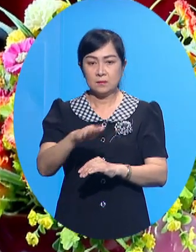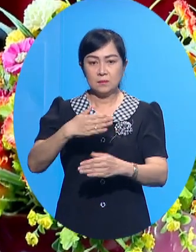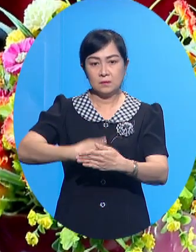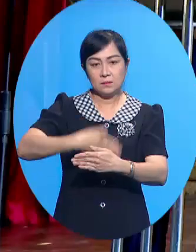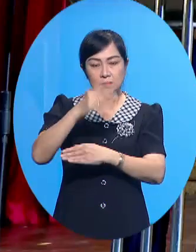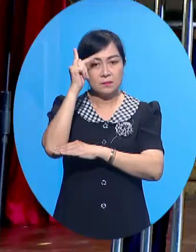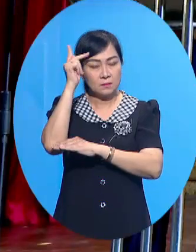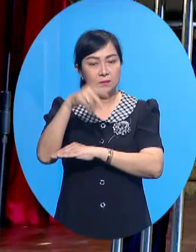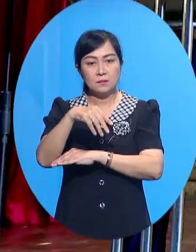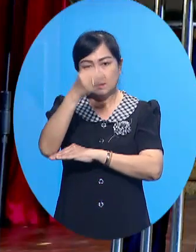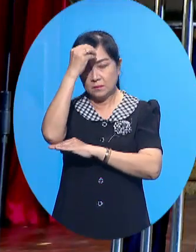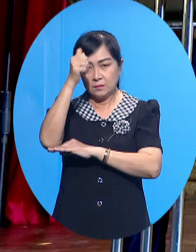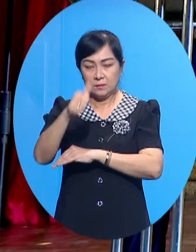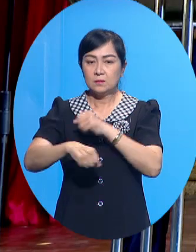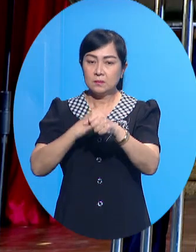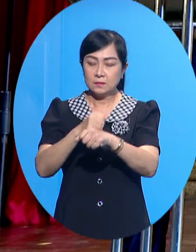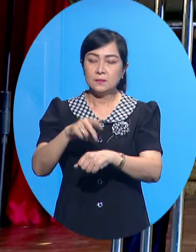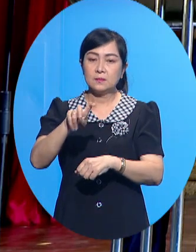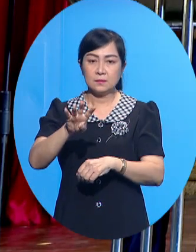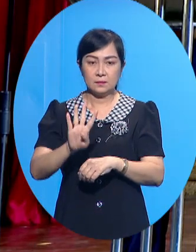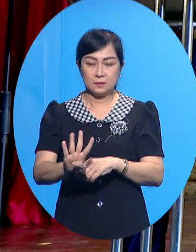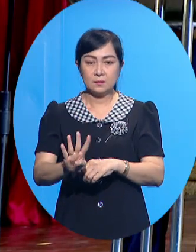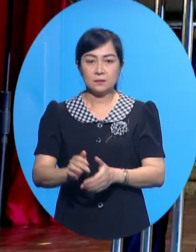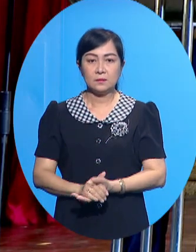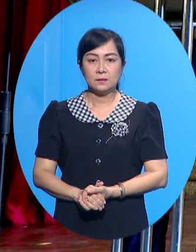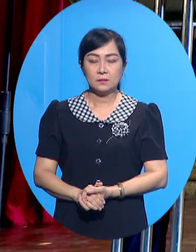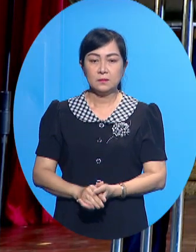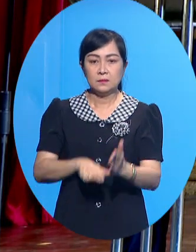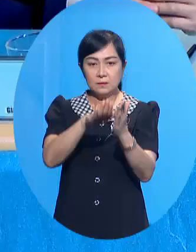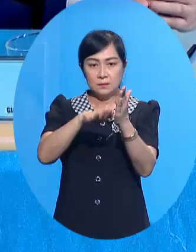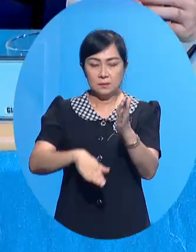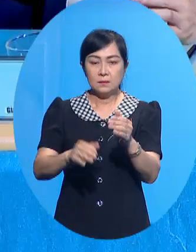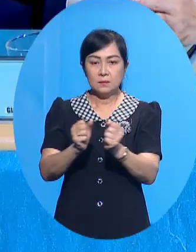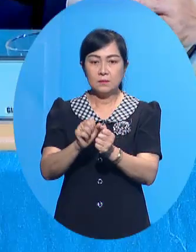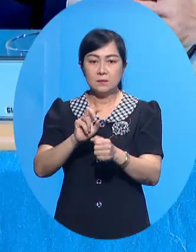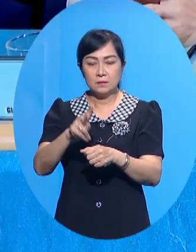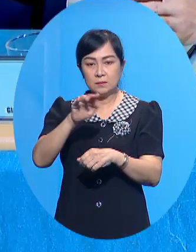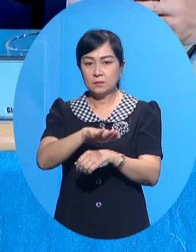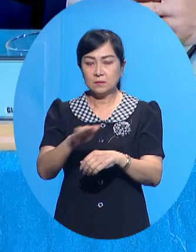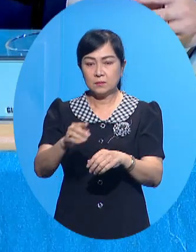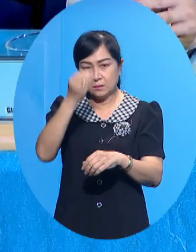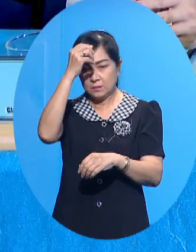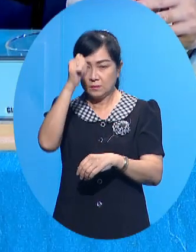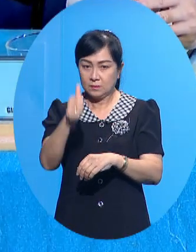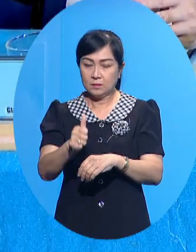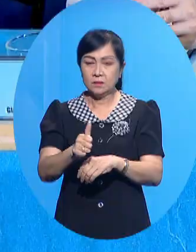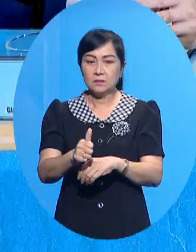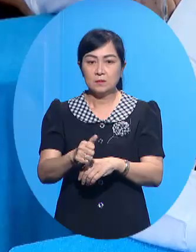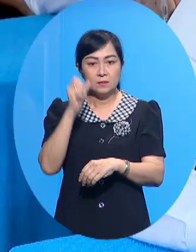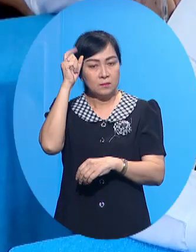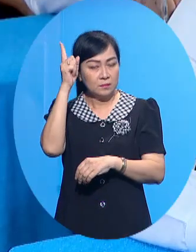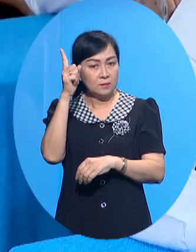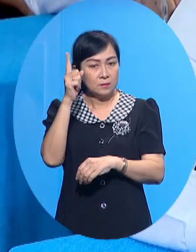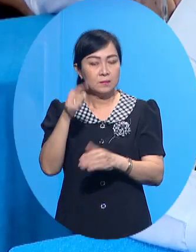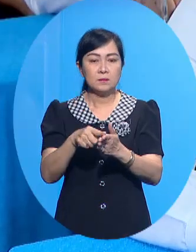hoàn cảnh khó khăn hiếu học năm 2024. Chương trình đồng hành cùng sinh viên học sinh vượt khó học giỏi là một sáng kiến